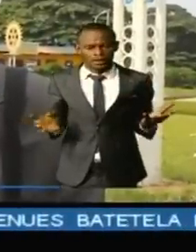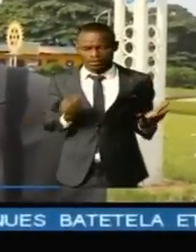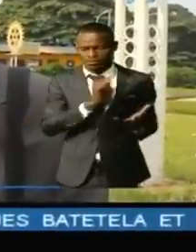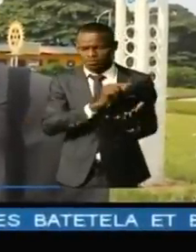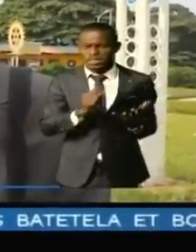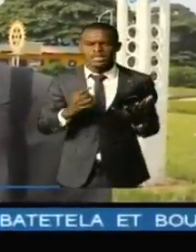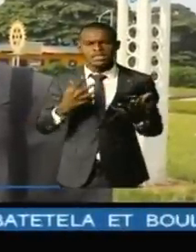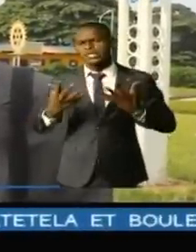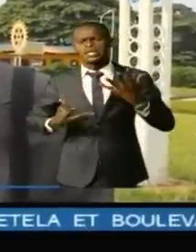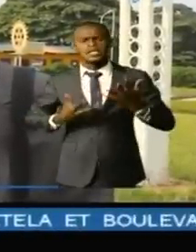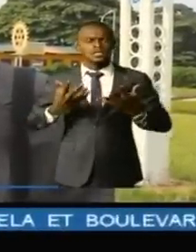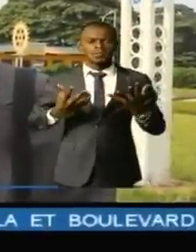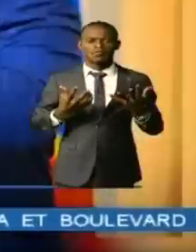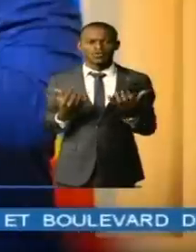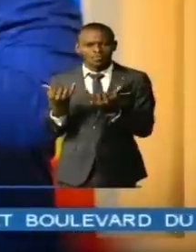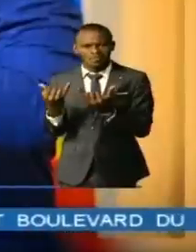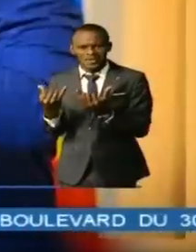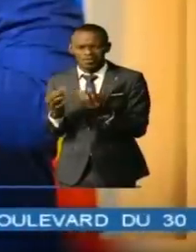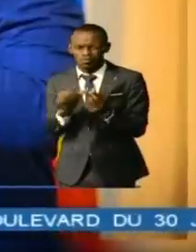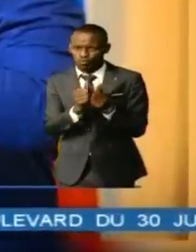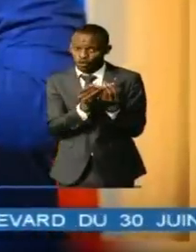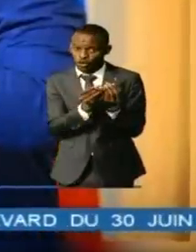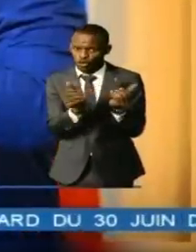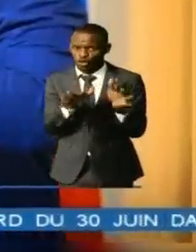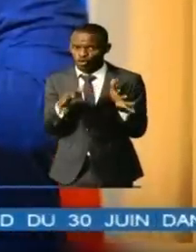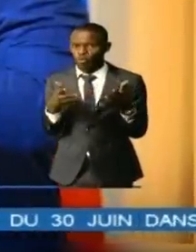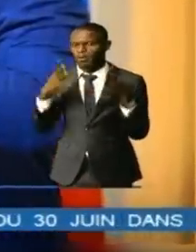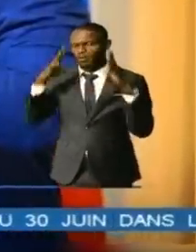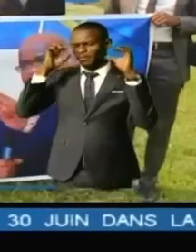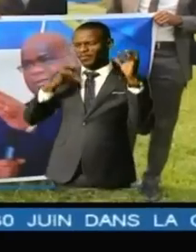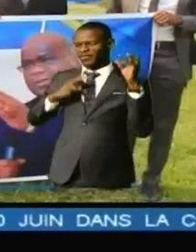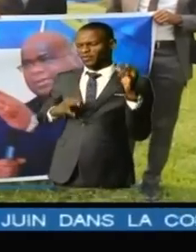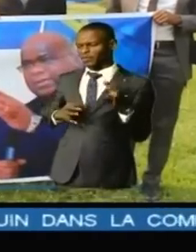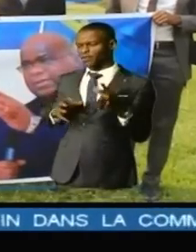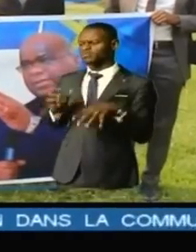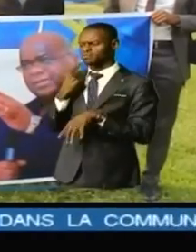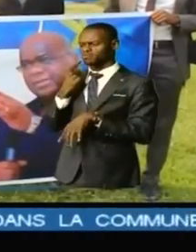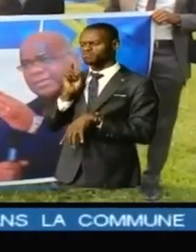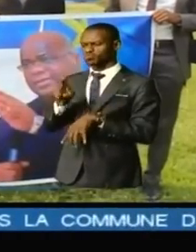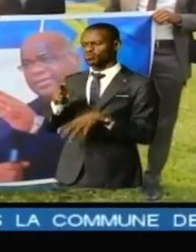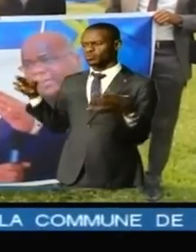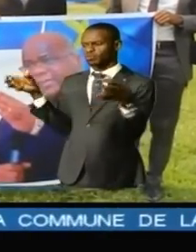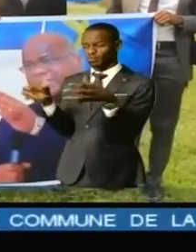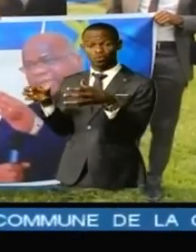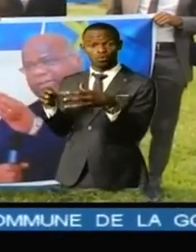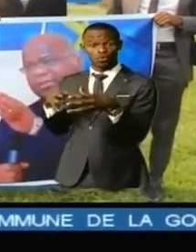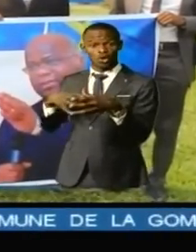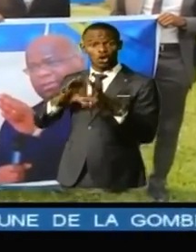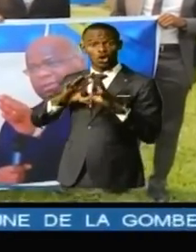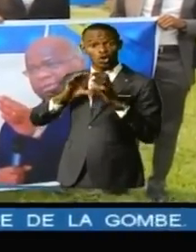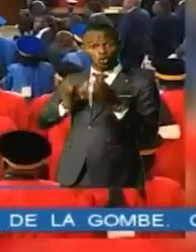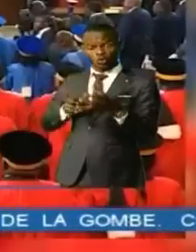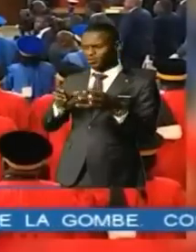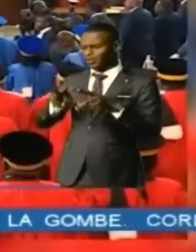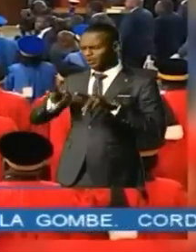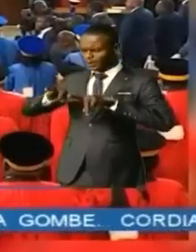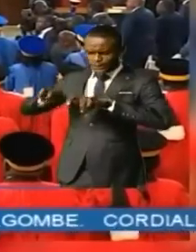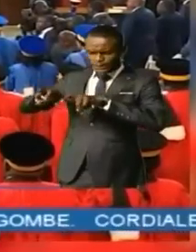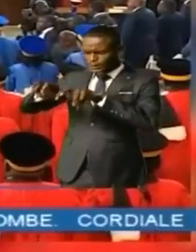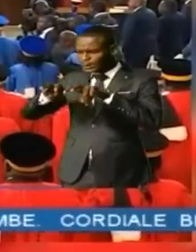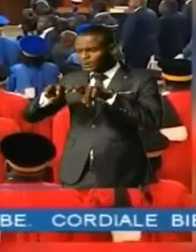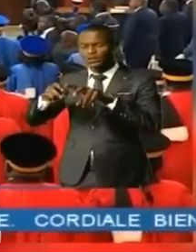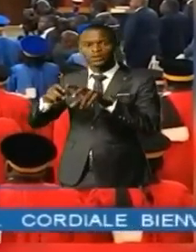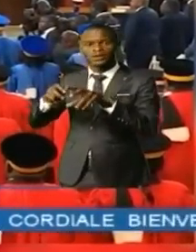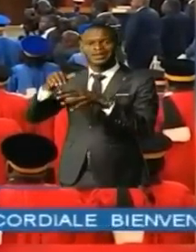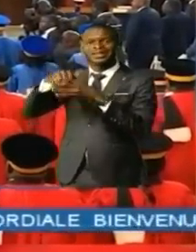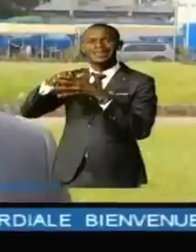dans le tout prochain jour, car le chef de l'État a déjà mis en place une commission mixte présidence de la République, Conseil supérieur de la